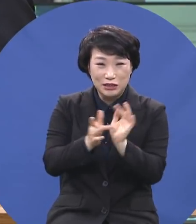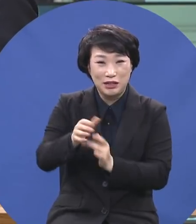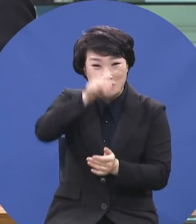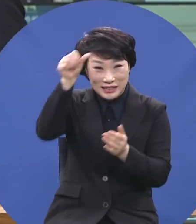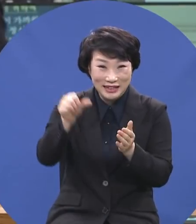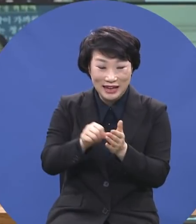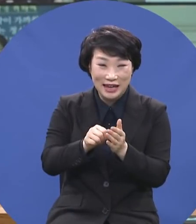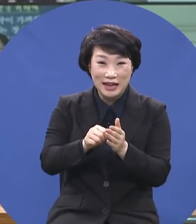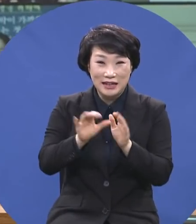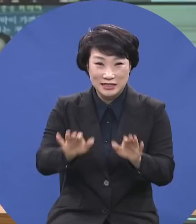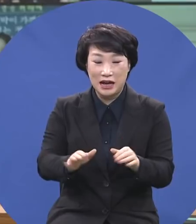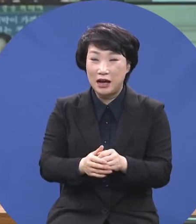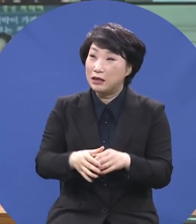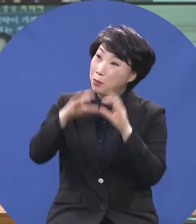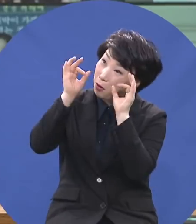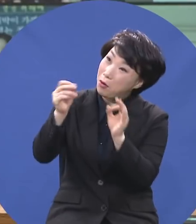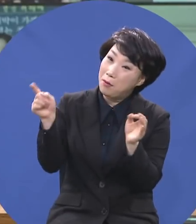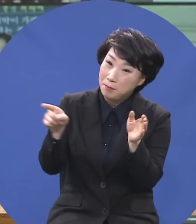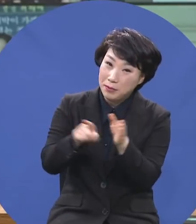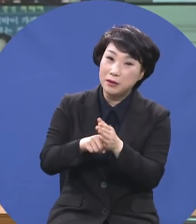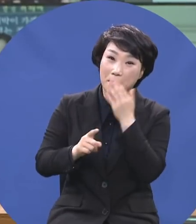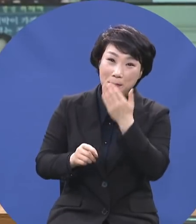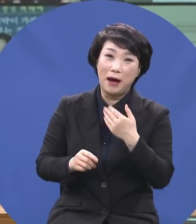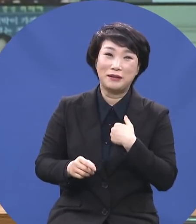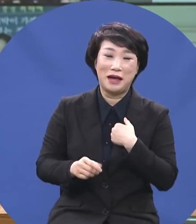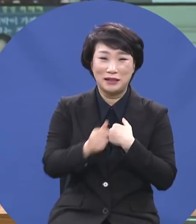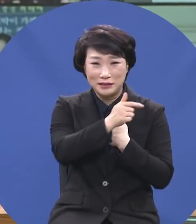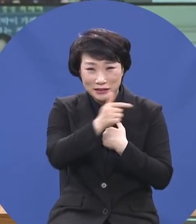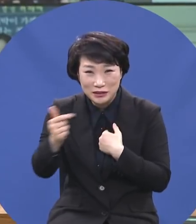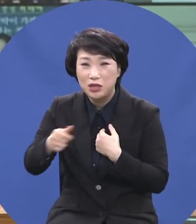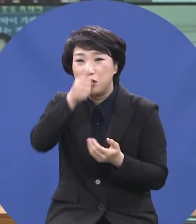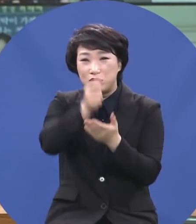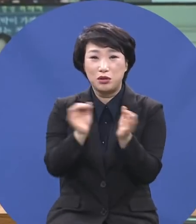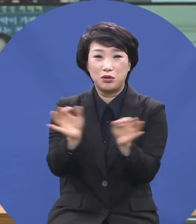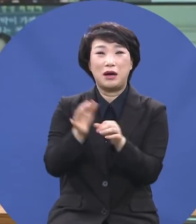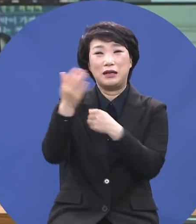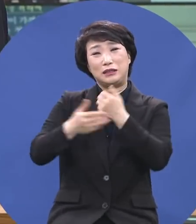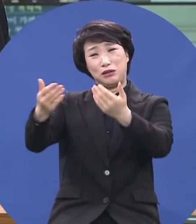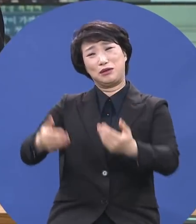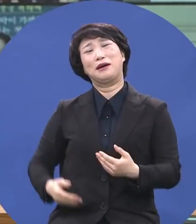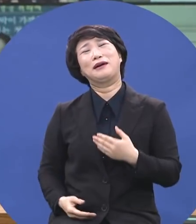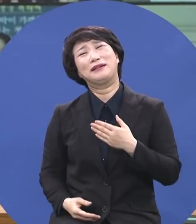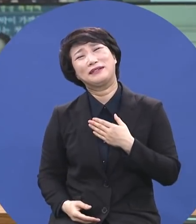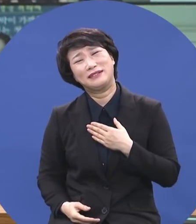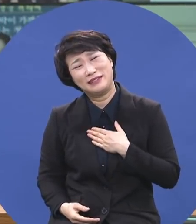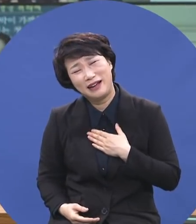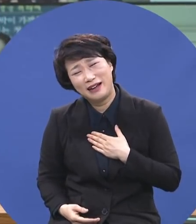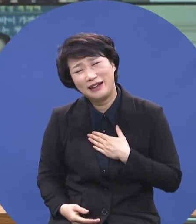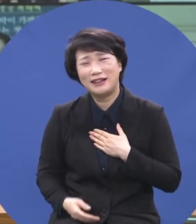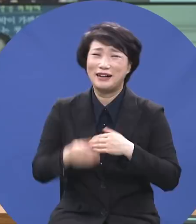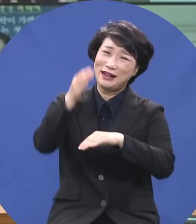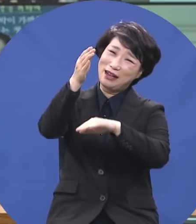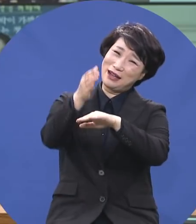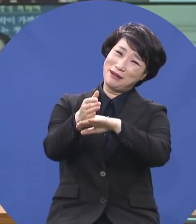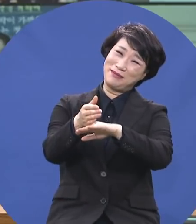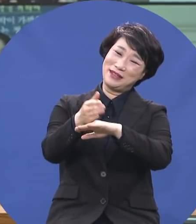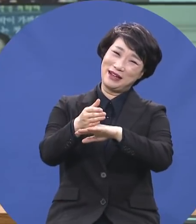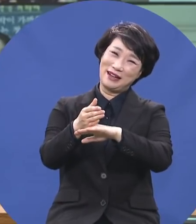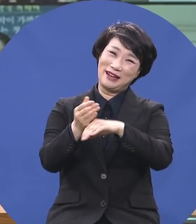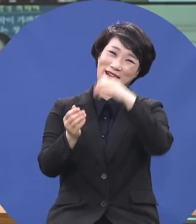생애 보고 믿을 수 있는 엄청난 속죄 은총을 주셨으니 감사한